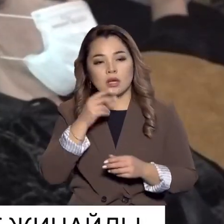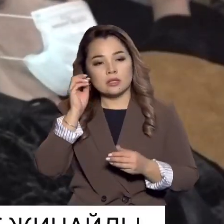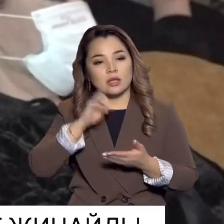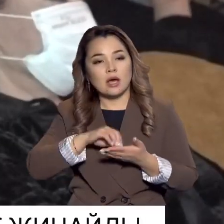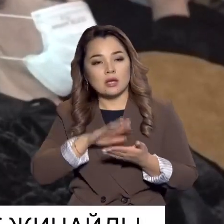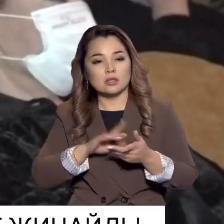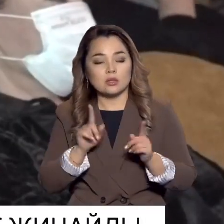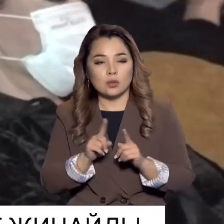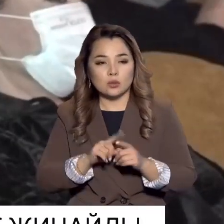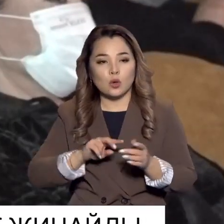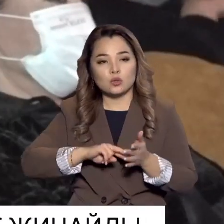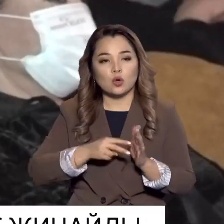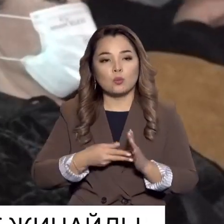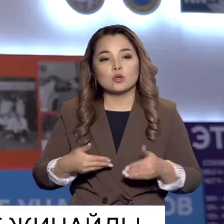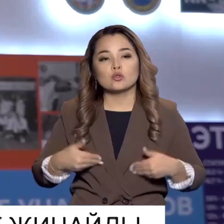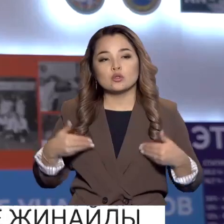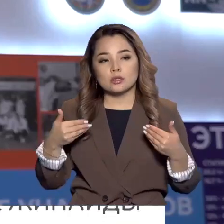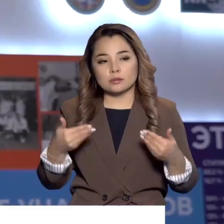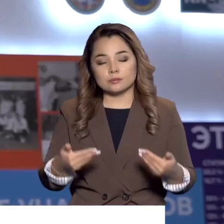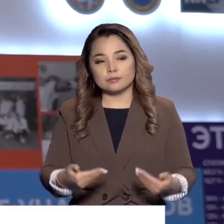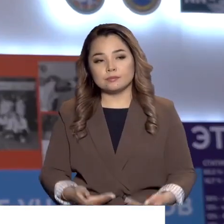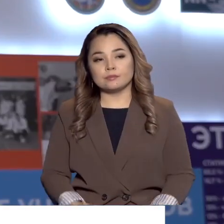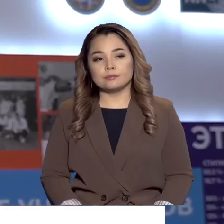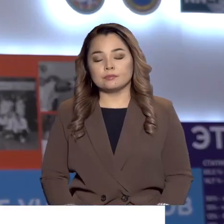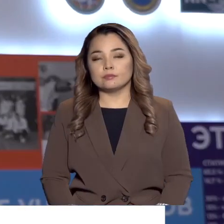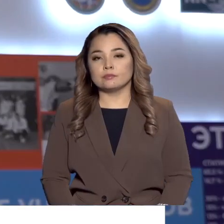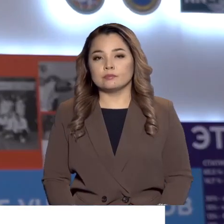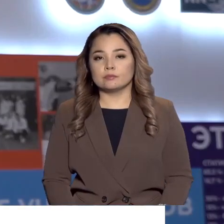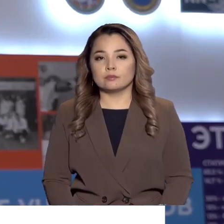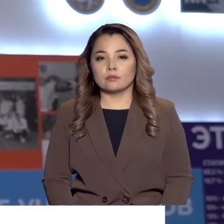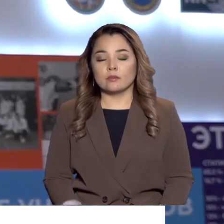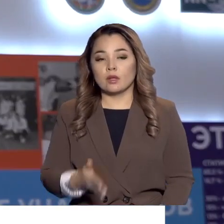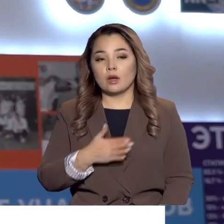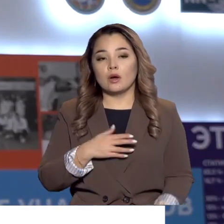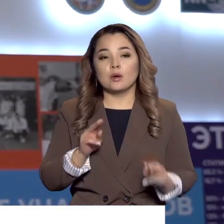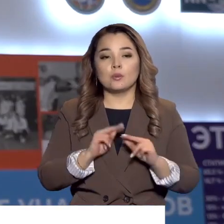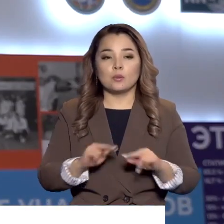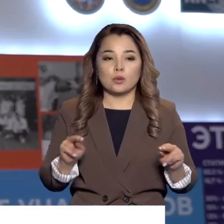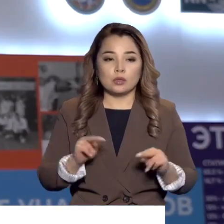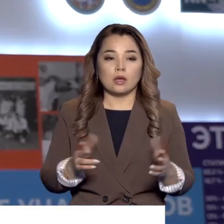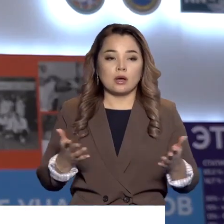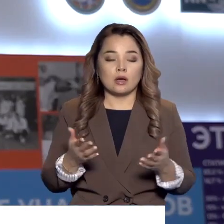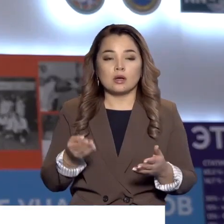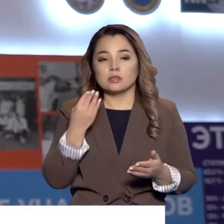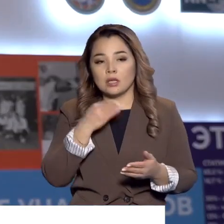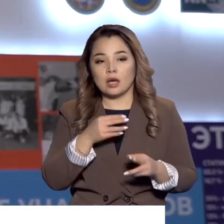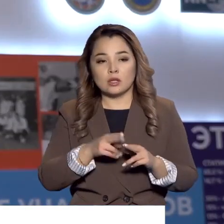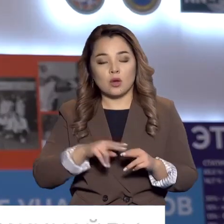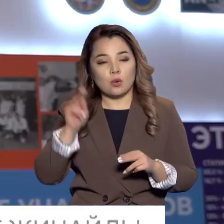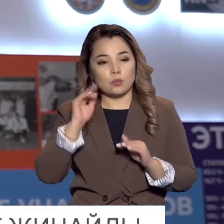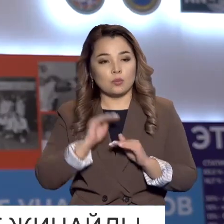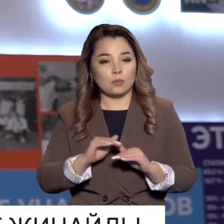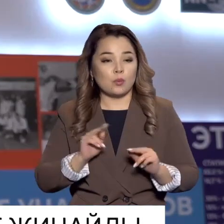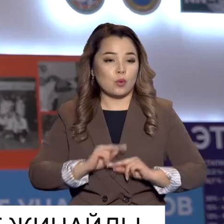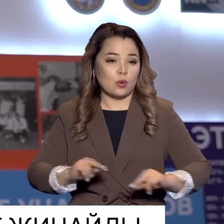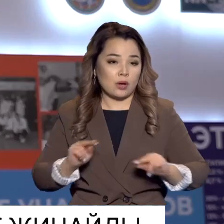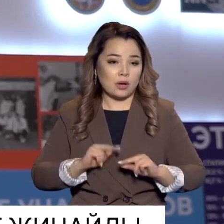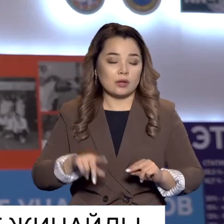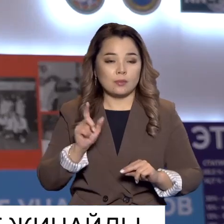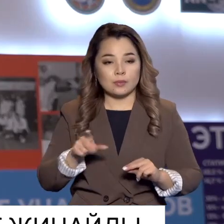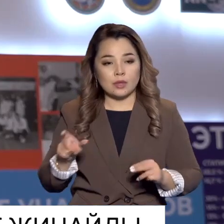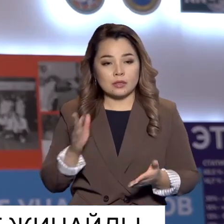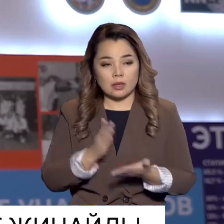көздейтін тың жоба ұсынды. Біз көріп тұрмыз, біздің мұғалімдеріміз қандай күшті мұғалімдер екен. Олар